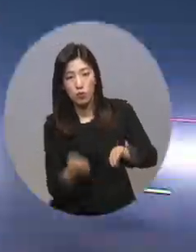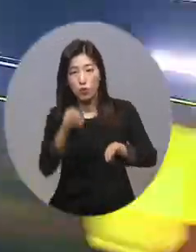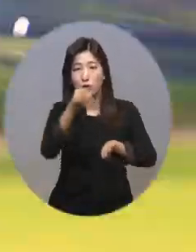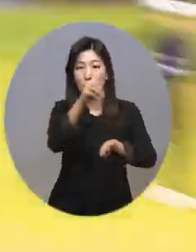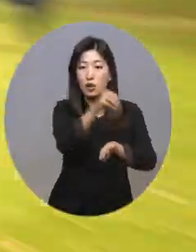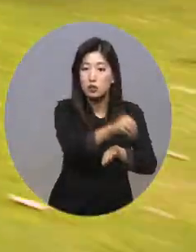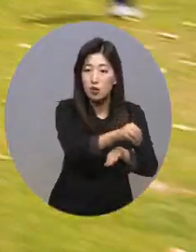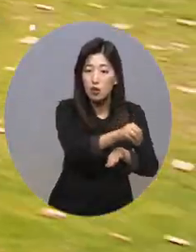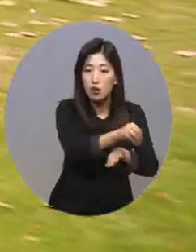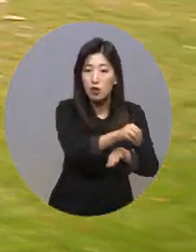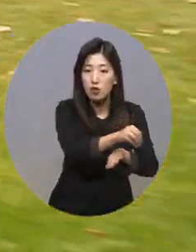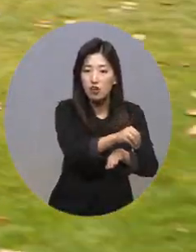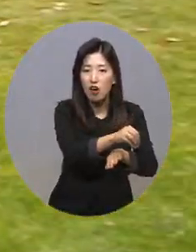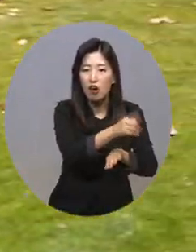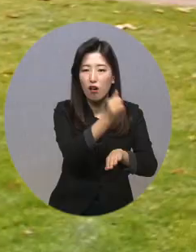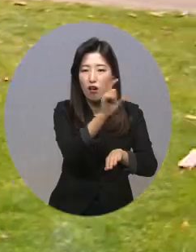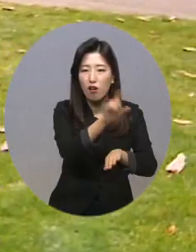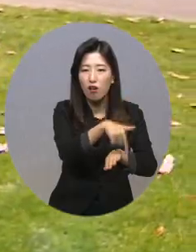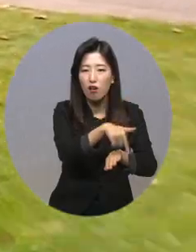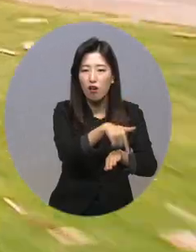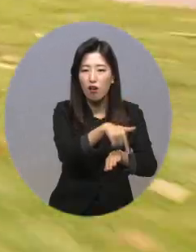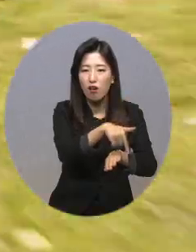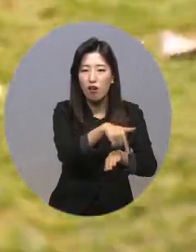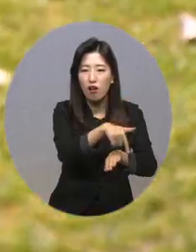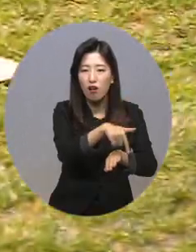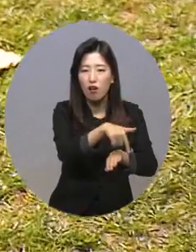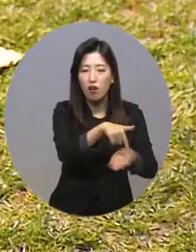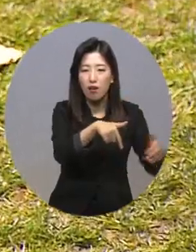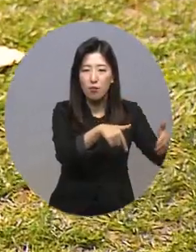쏘 or too 아